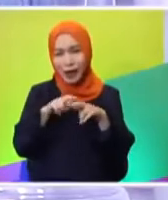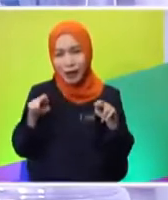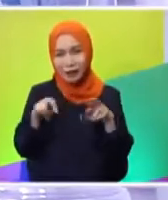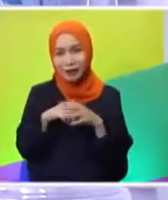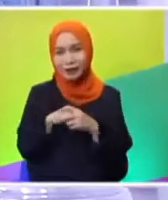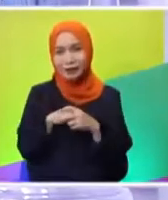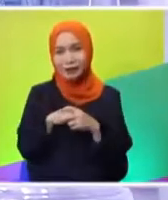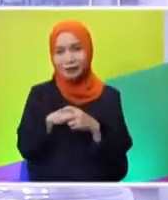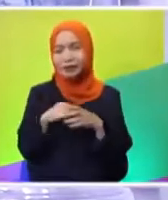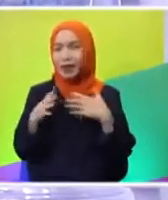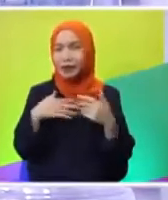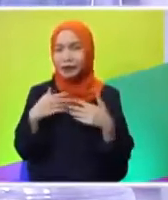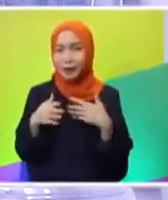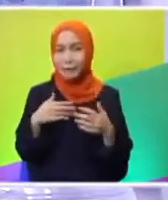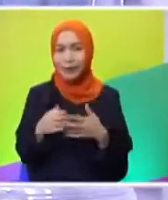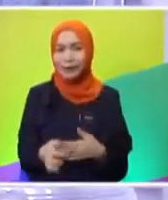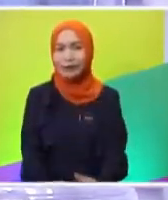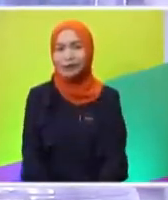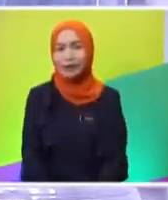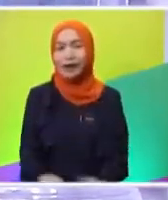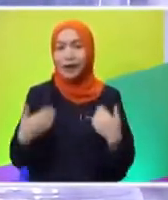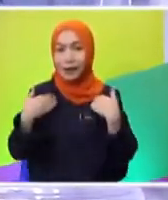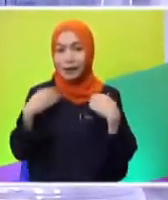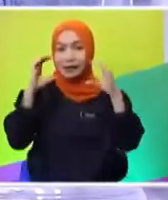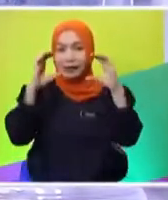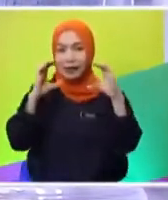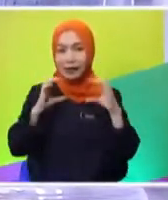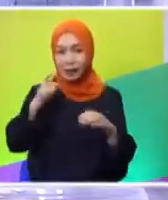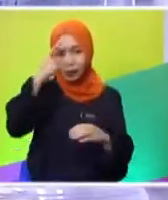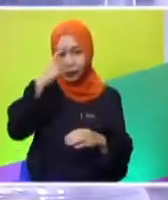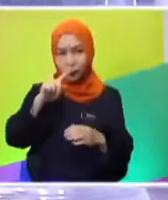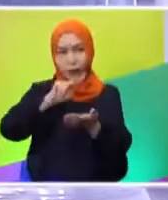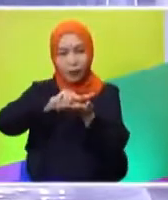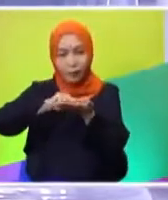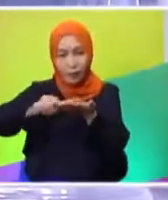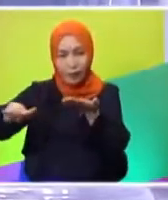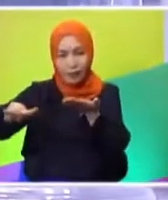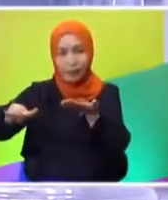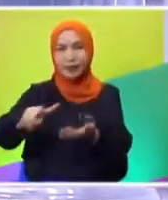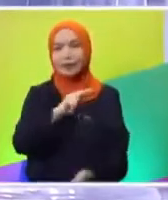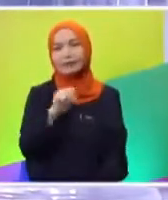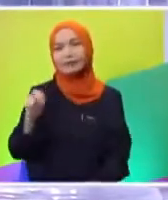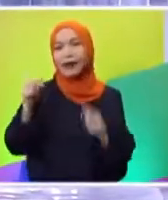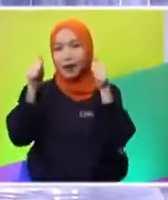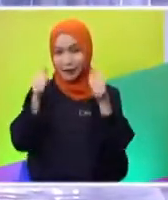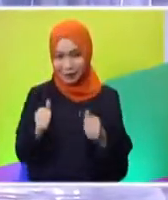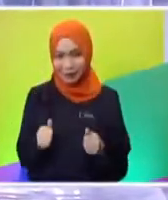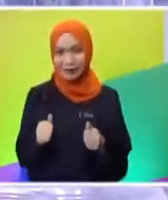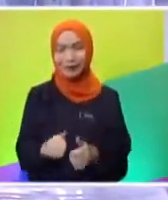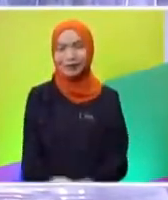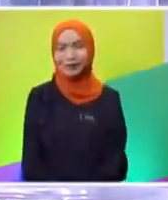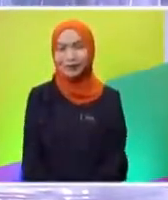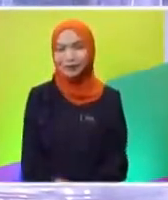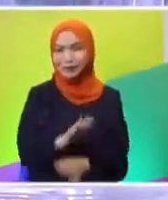jelas bahkan kadang kita tampak masih kita tuang tuh kan betul masih kita dalam acuan selesai pada masa ada sebenarnya kalau kita betul kreatif